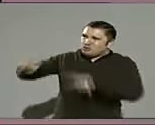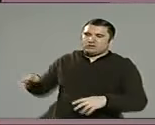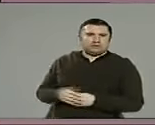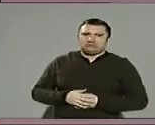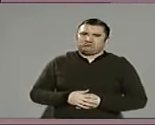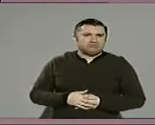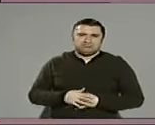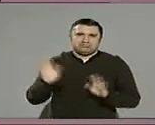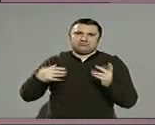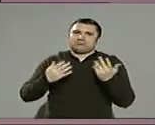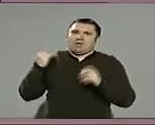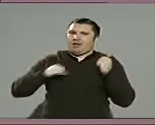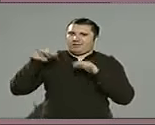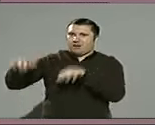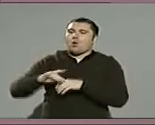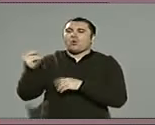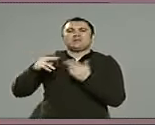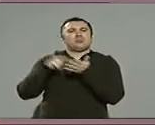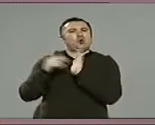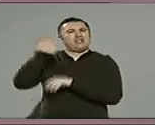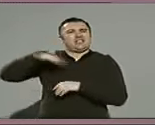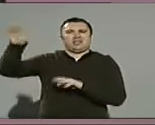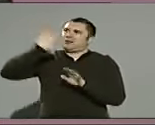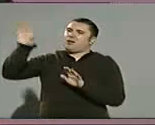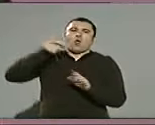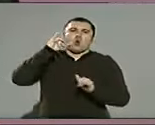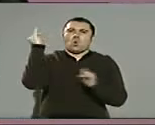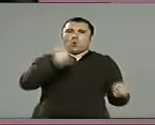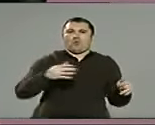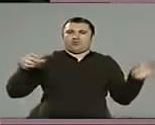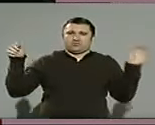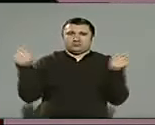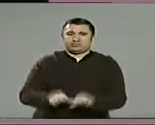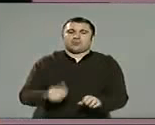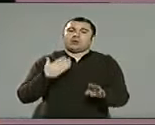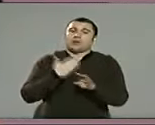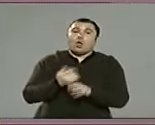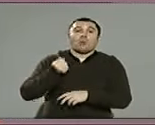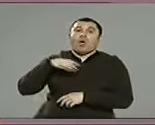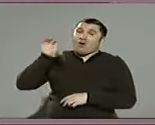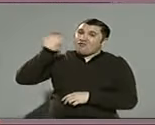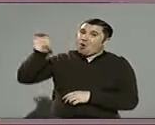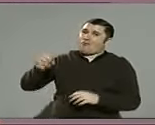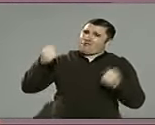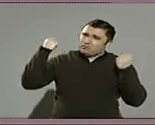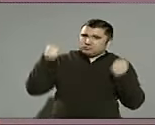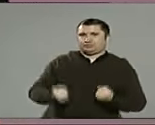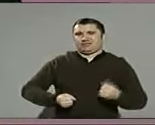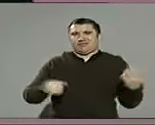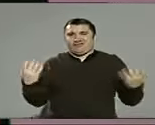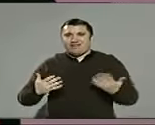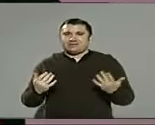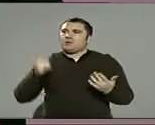inzwischen längst auch für den Ruf der Politik insgesamt. Unser Hauptvorwurf an die Bundesregierung lautet deshalb, die